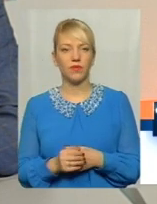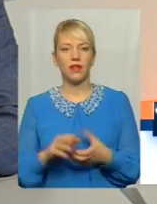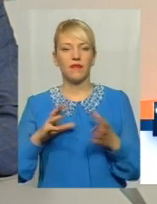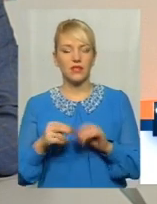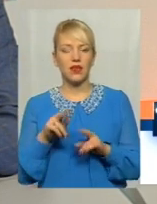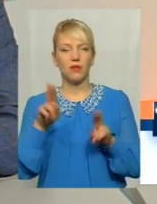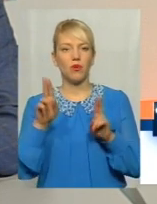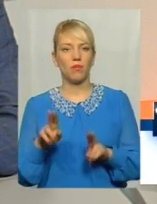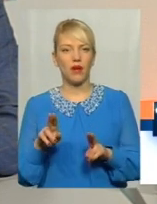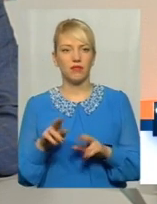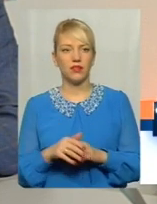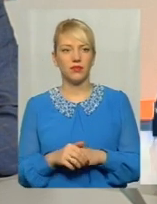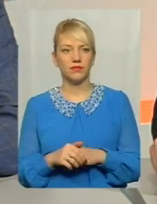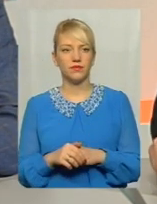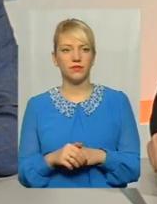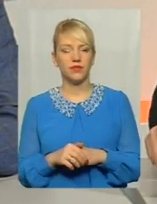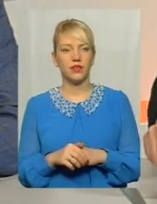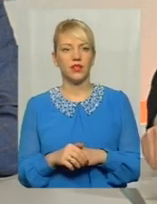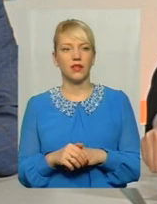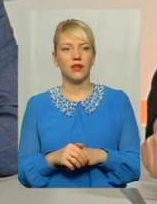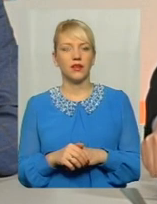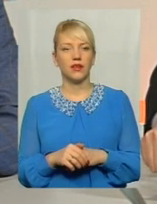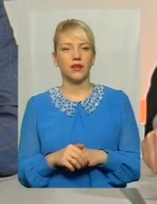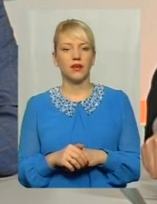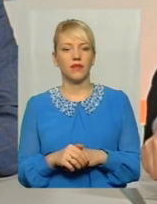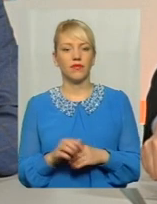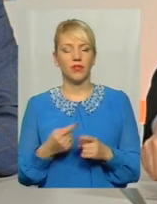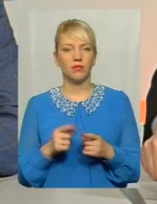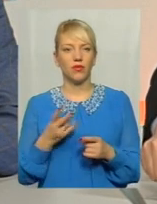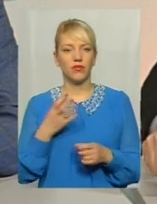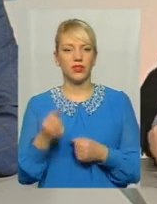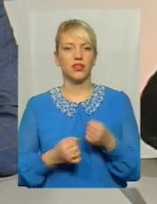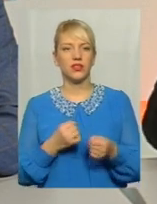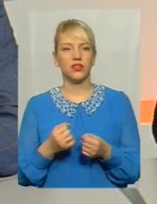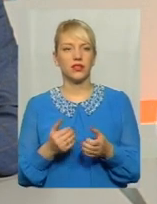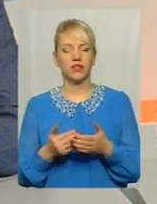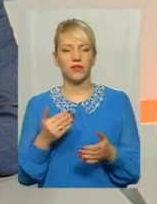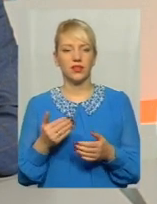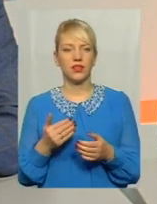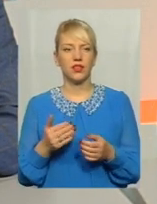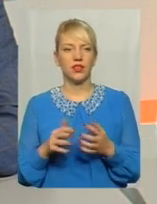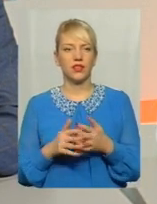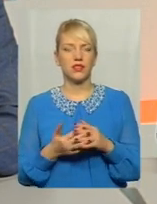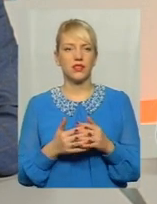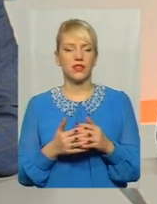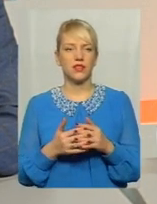правилам, приміський маршрут він має їхати від села, від кінцевої, і до якоїсь автостанції. Ми